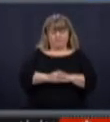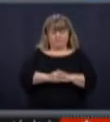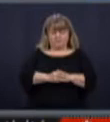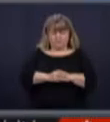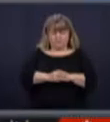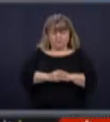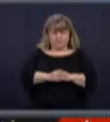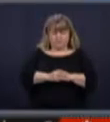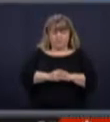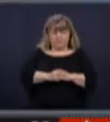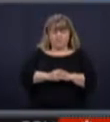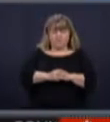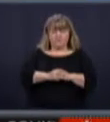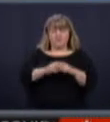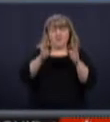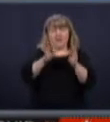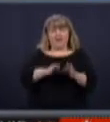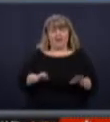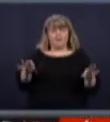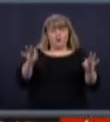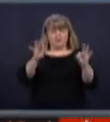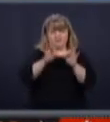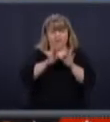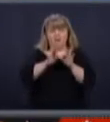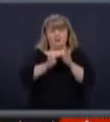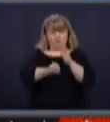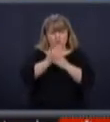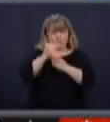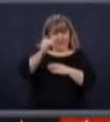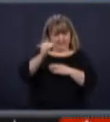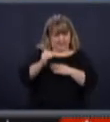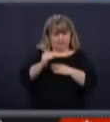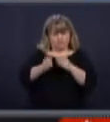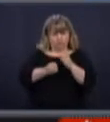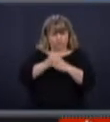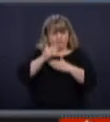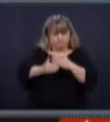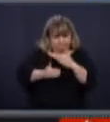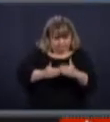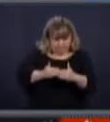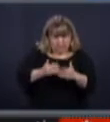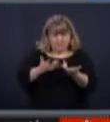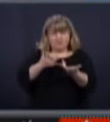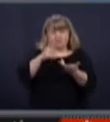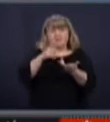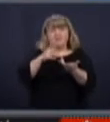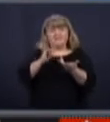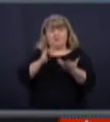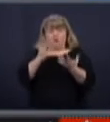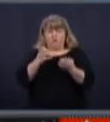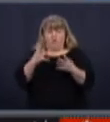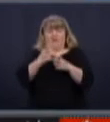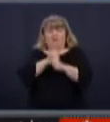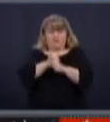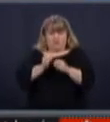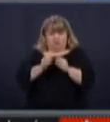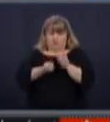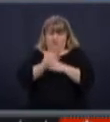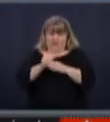C'est important, par contre, si on veut avoir du succès dans cette